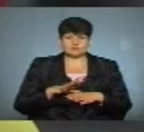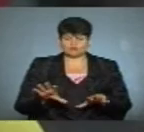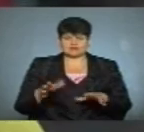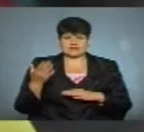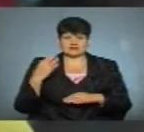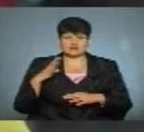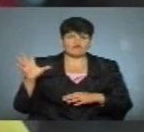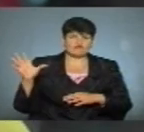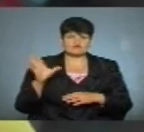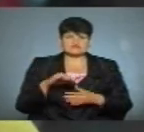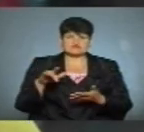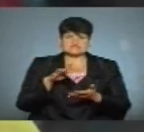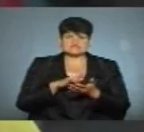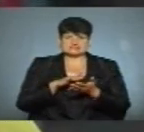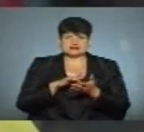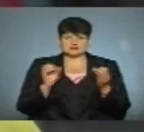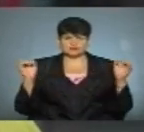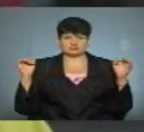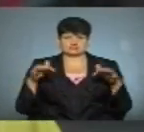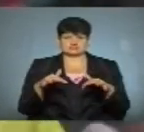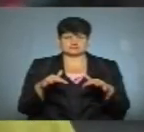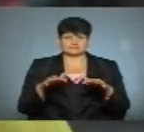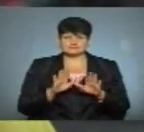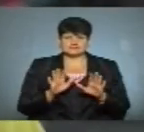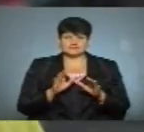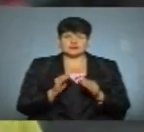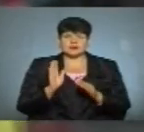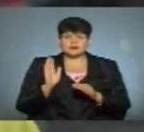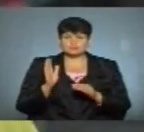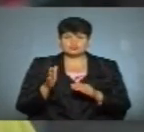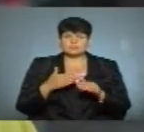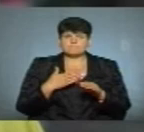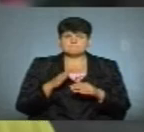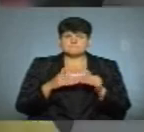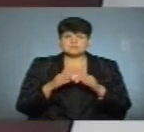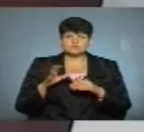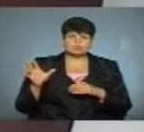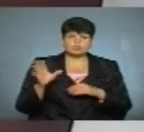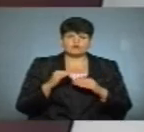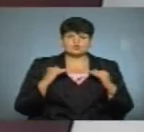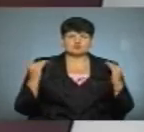вони всі в центральному секторі були розміщені, а будуть практично по всьому стадіоні.